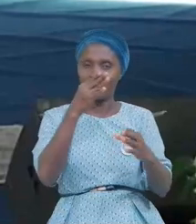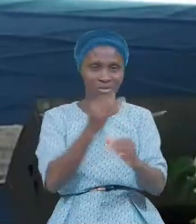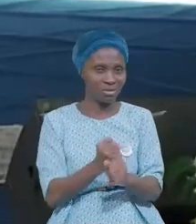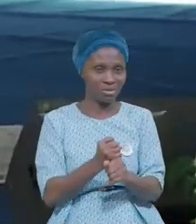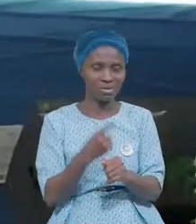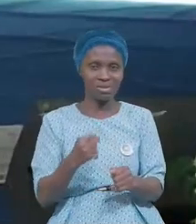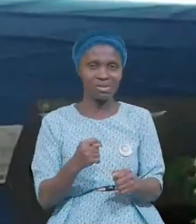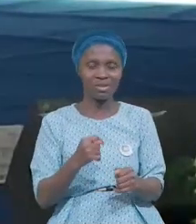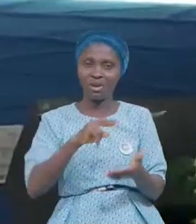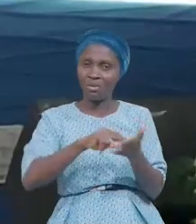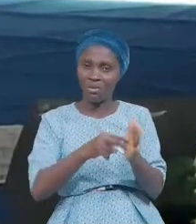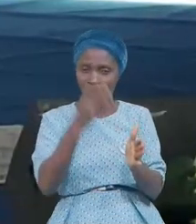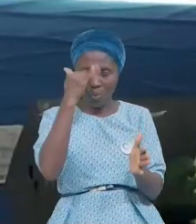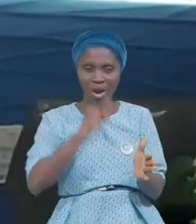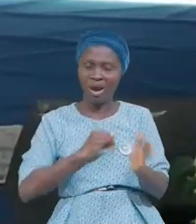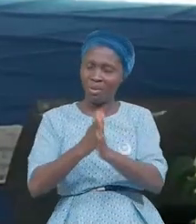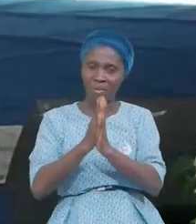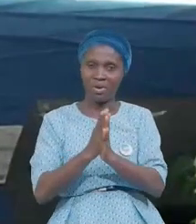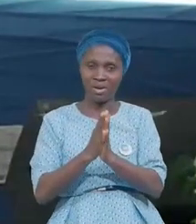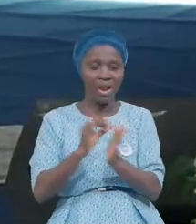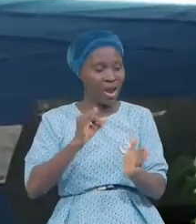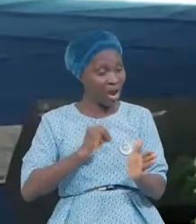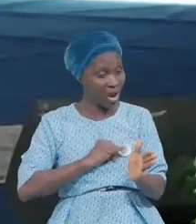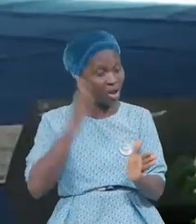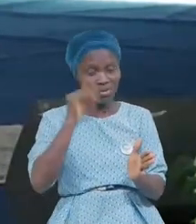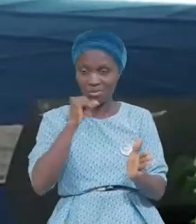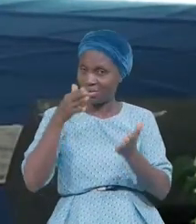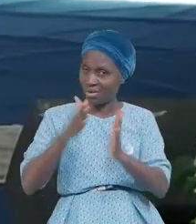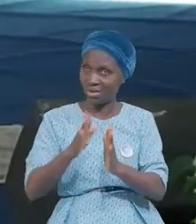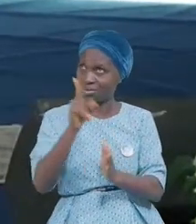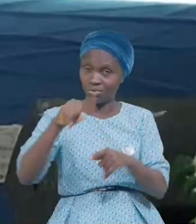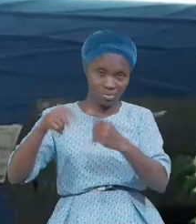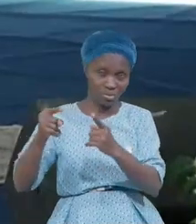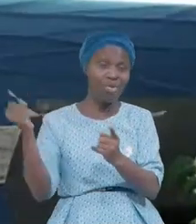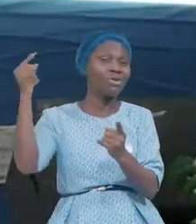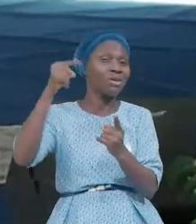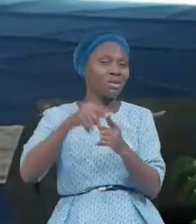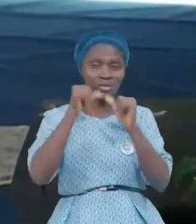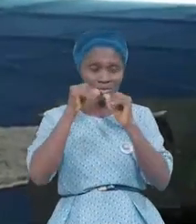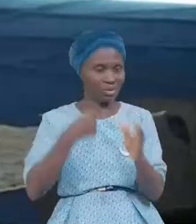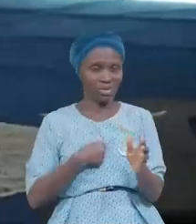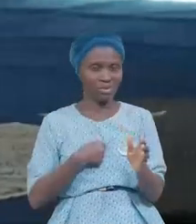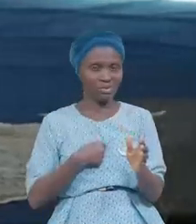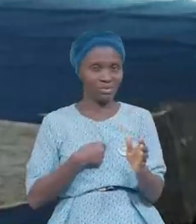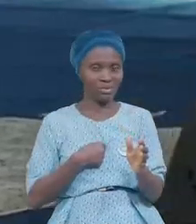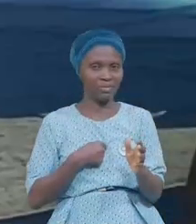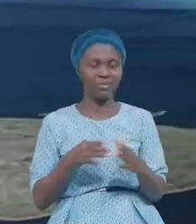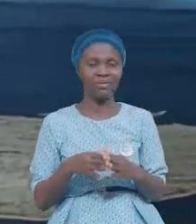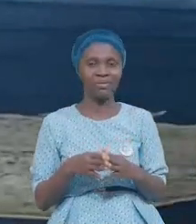priais. Je ne te laisserai pas aller. À moins que tu ne m'aies béni. Voici l'apôtre